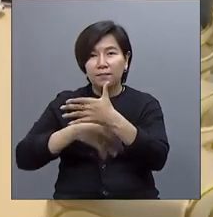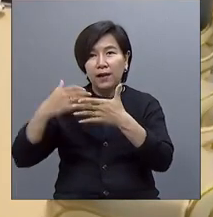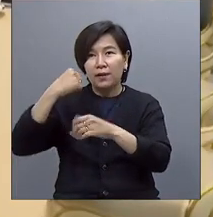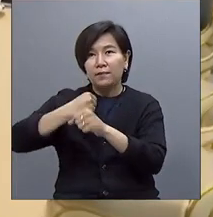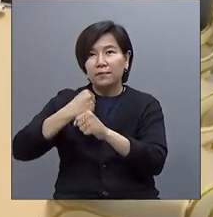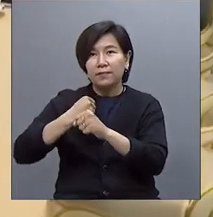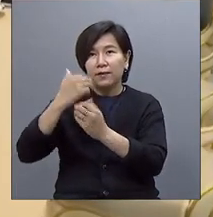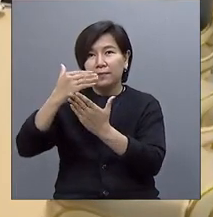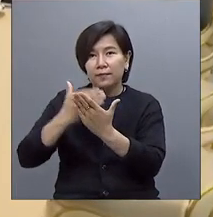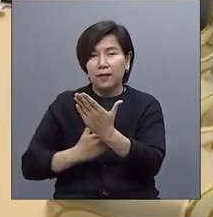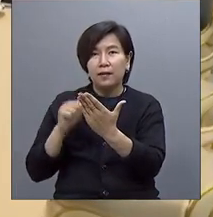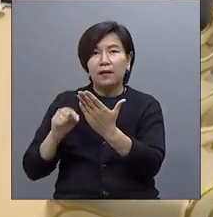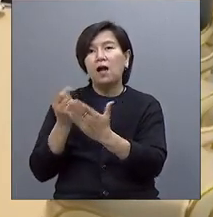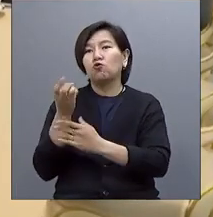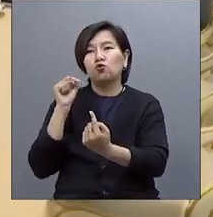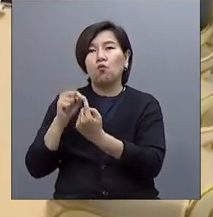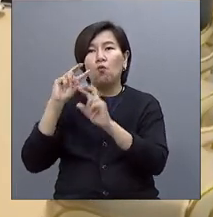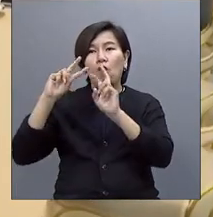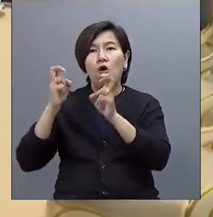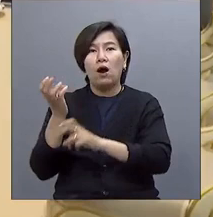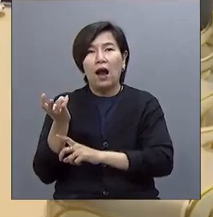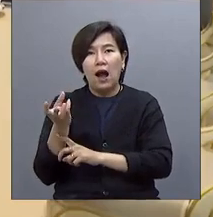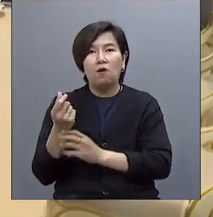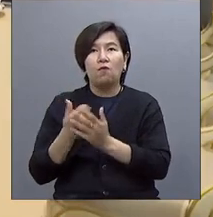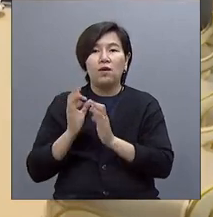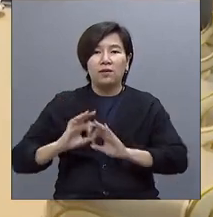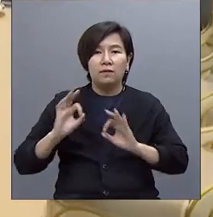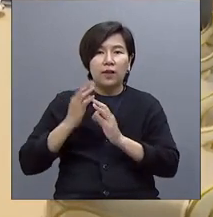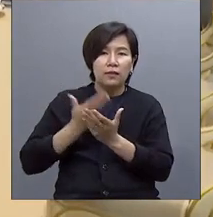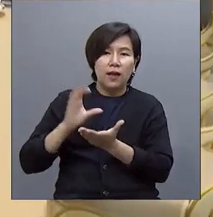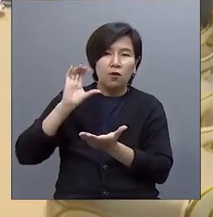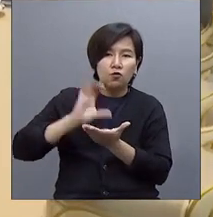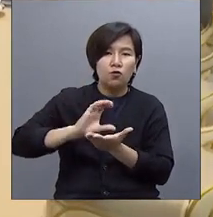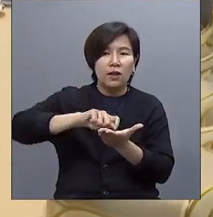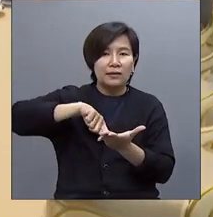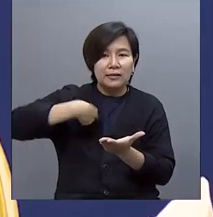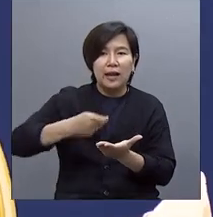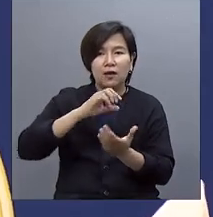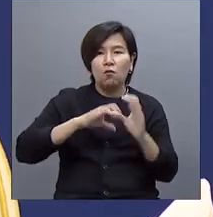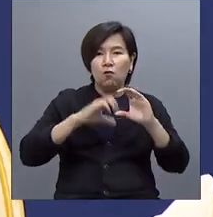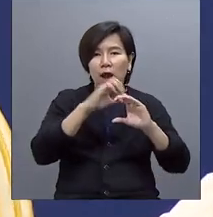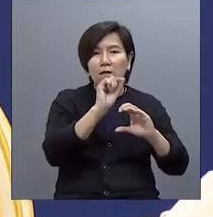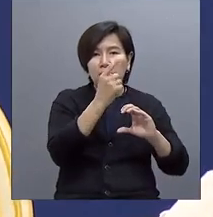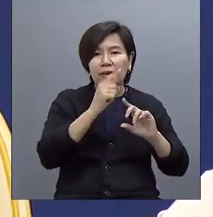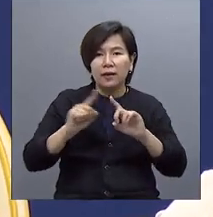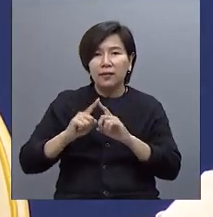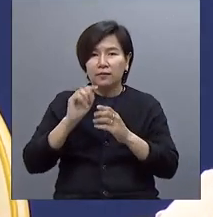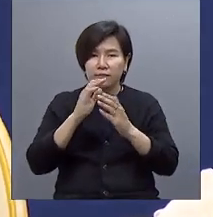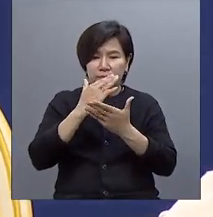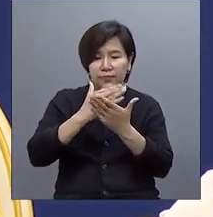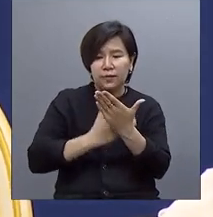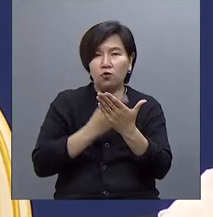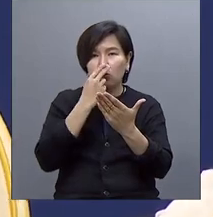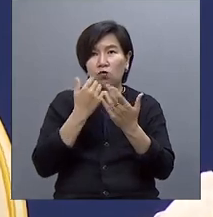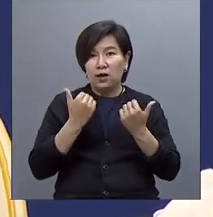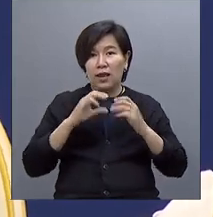ข้าวแห่งชาตินะคะโดยได้กำชับในที่ประชุมในการใช้จ่ายงบประมาณที่เริ่มโครงการใหม่ๆเพราะจากนี้ไปจะเป็นรัฐบาลรักษาการแล้วน